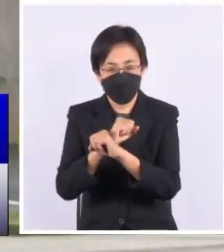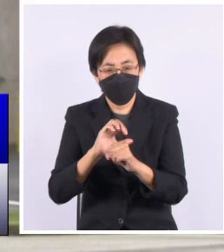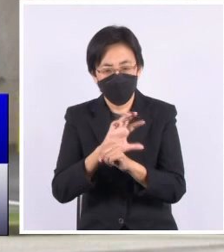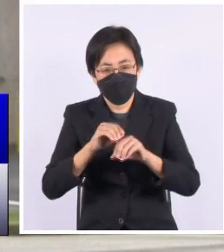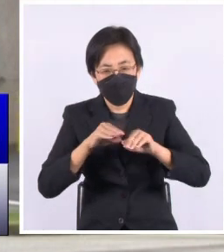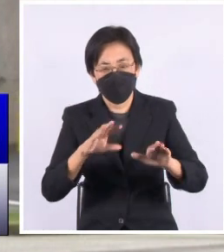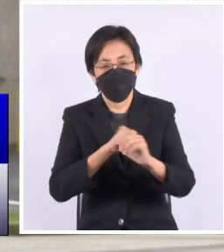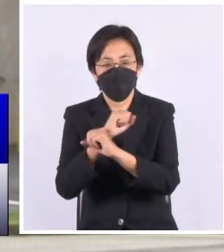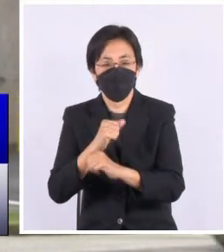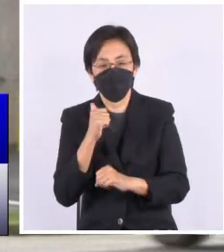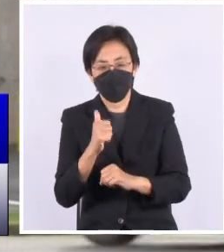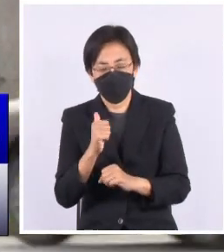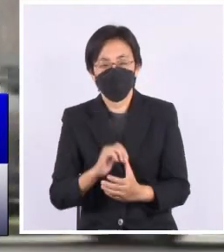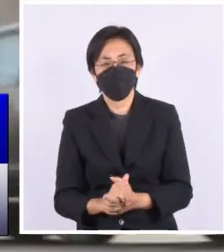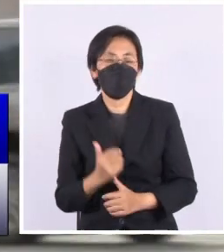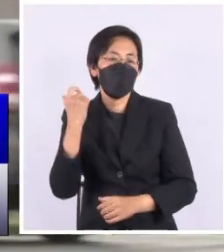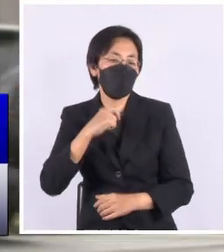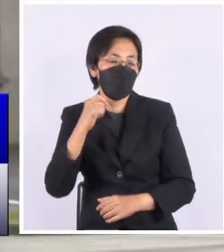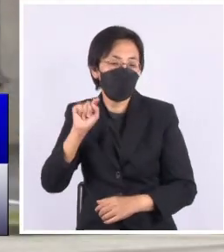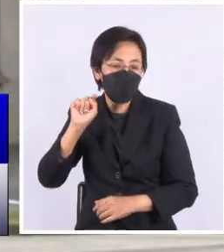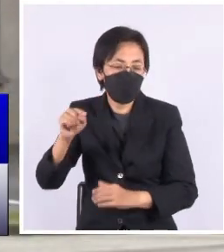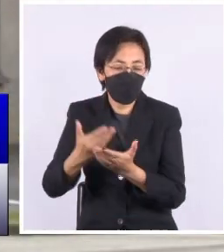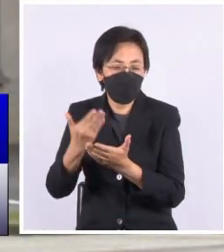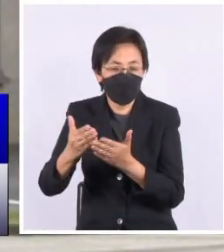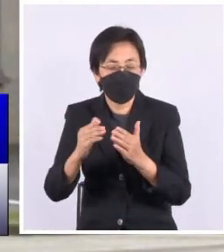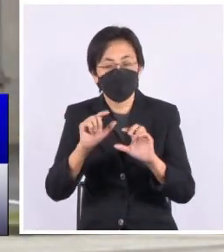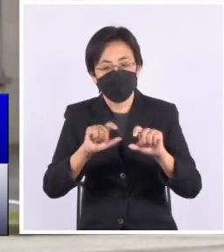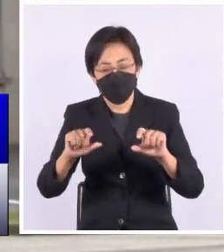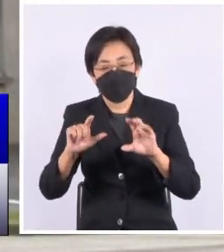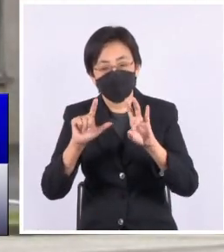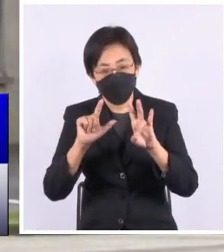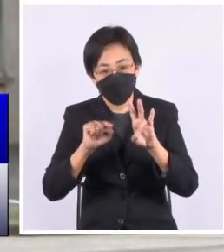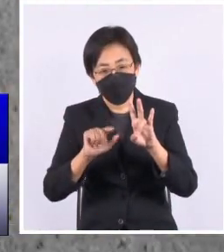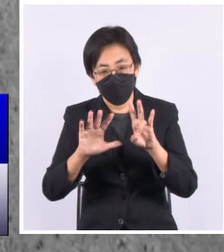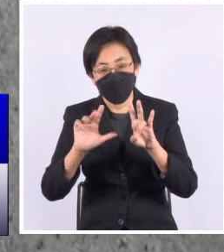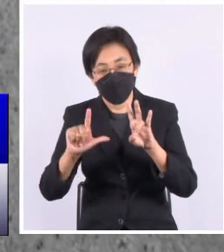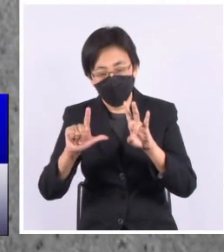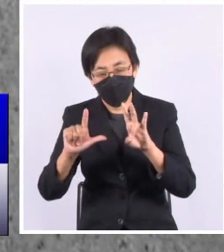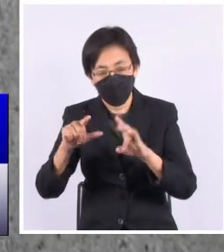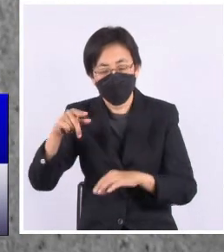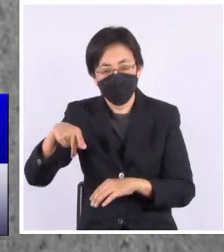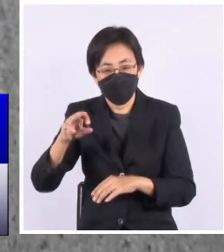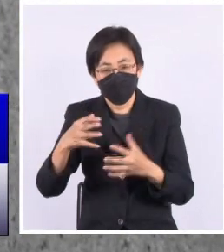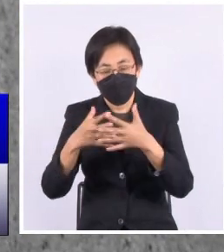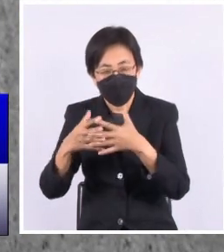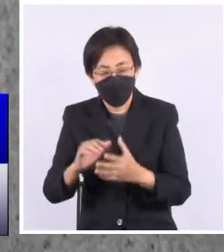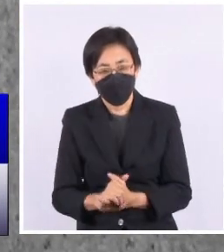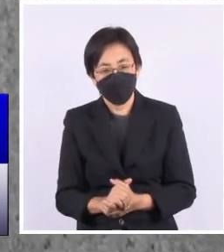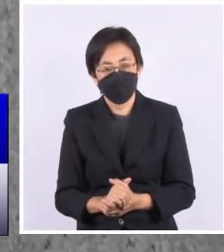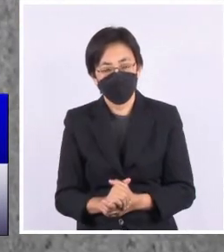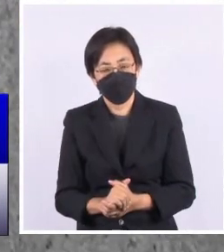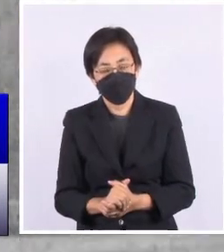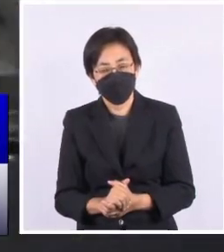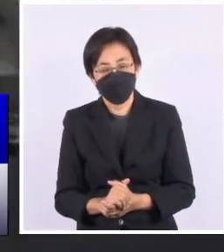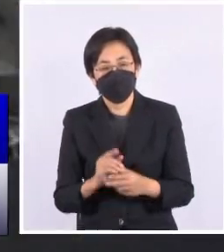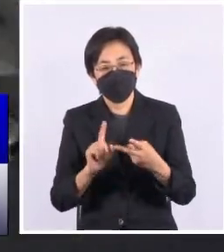ดีในระดับหนึ่งแล้วฮ่องกงเมียสั่งซื้อวัคซีน 7500000โน้ตจากไฟเซอร์ใบโอน textนะครับและอีกจัดศาสตร์ 4ร้าน 5สันโดษ